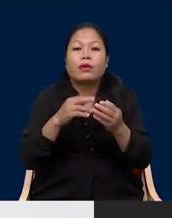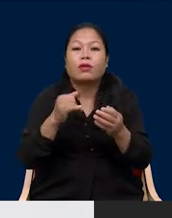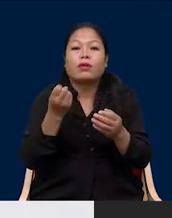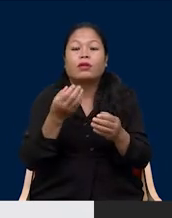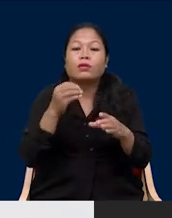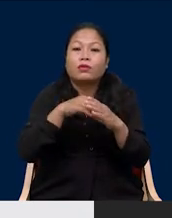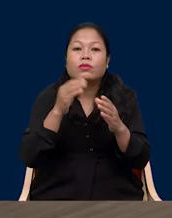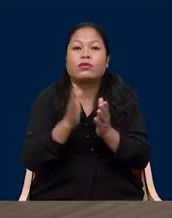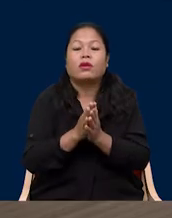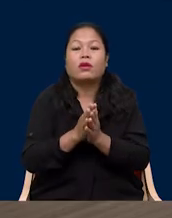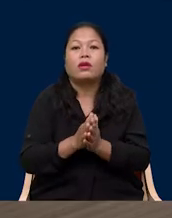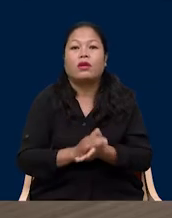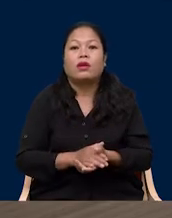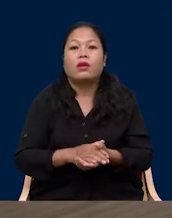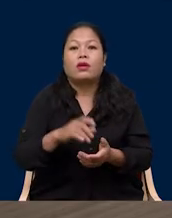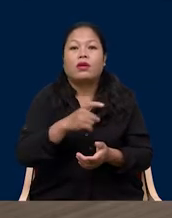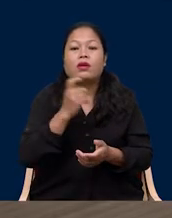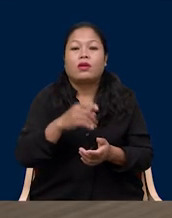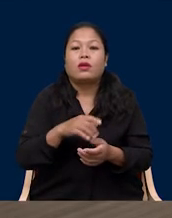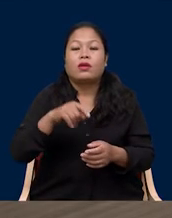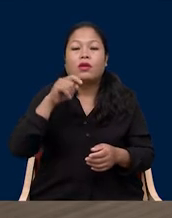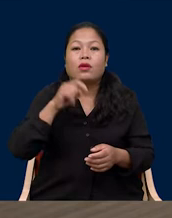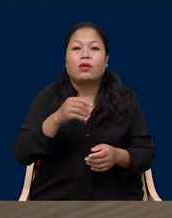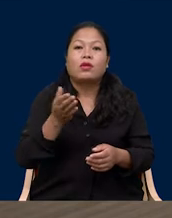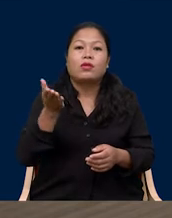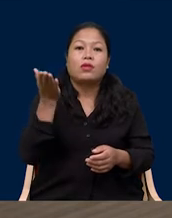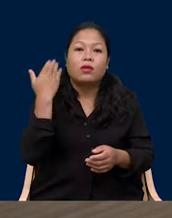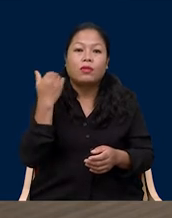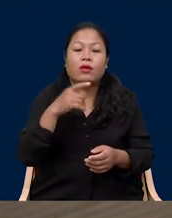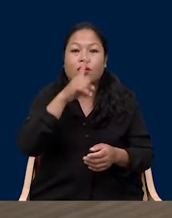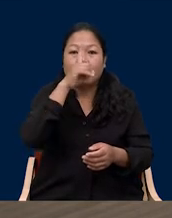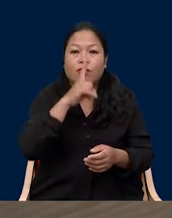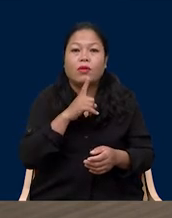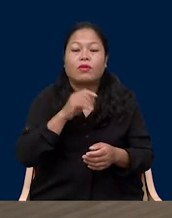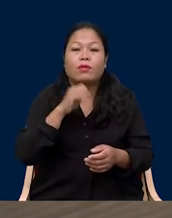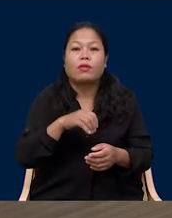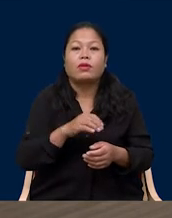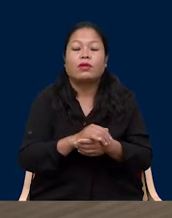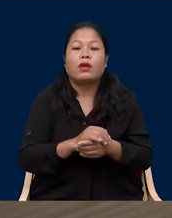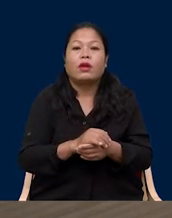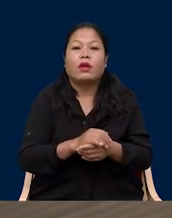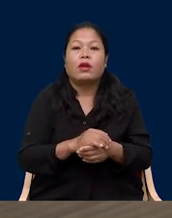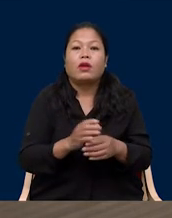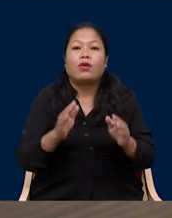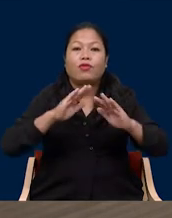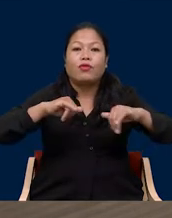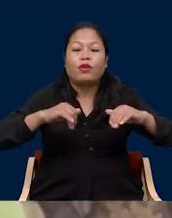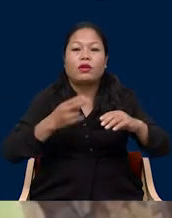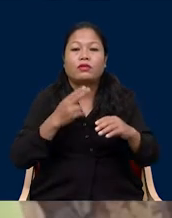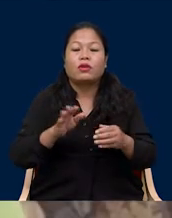र कतिको हुन्छ? हजुर धेरै धेरै धन्यवाद प्रश्नको लागि। अहिलेको कप चाहिँ पहिलाको वर्षहरूको कपभन्दा अलिकति पृथक